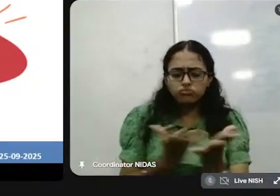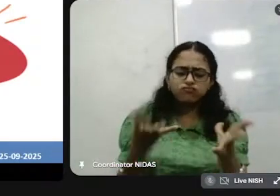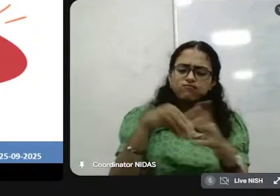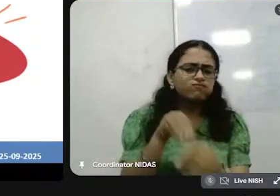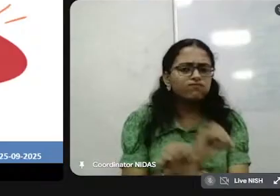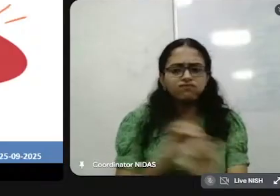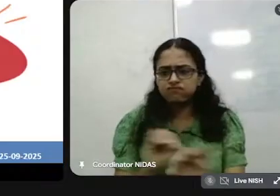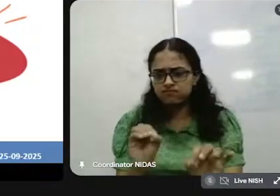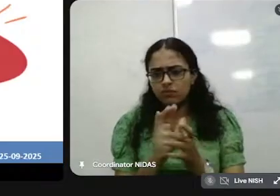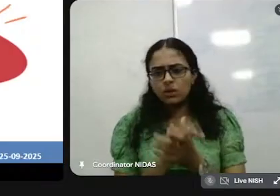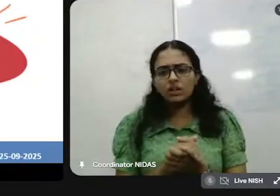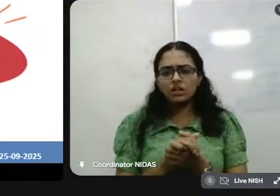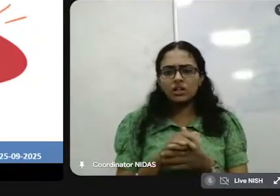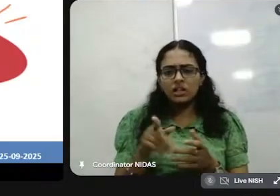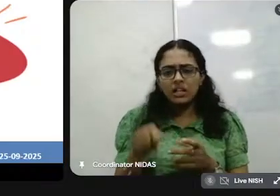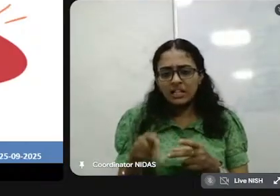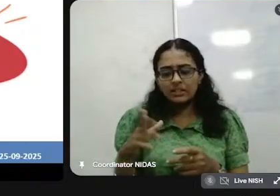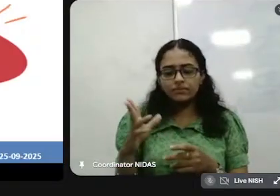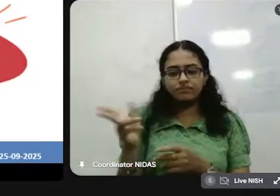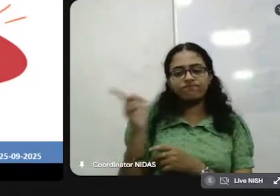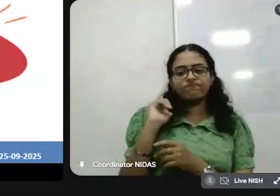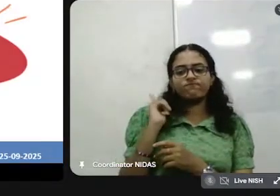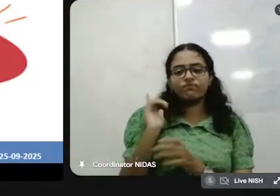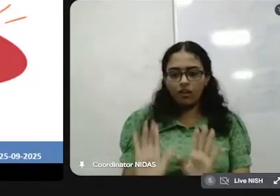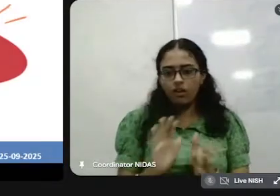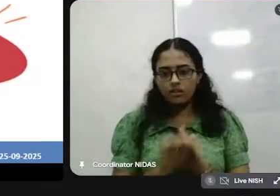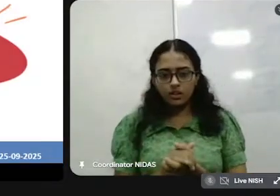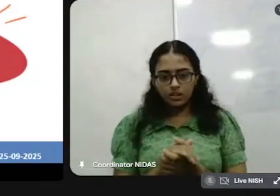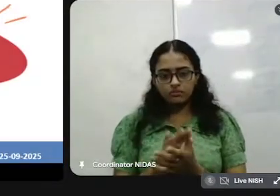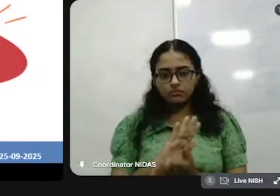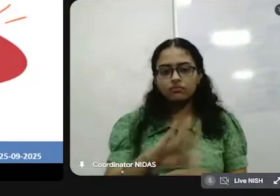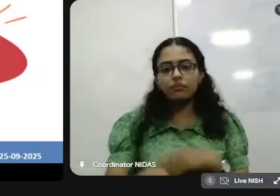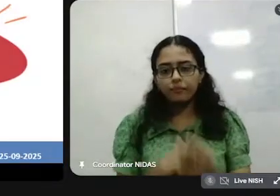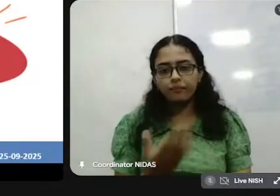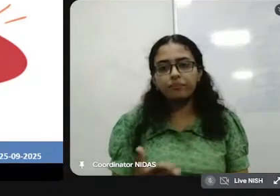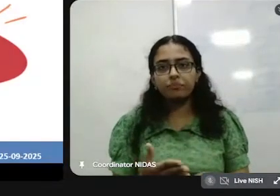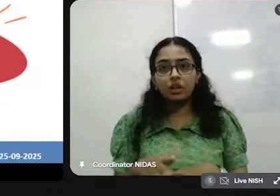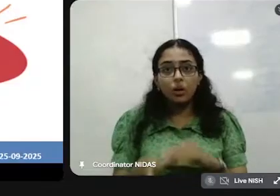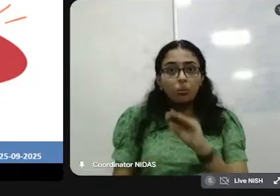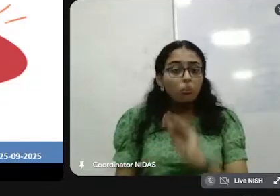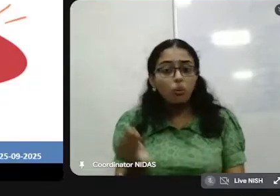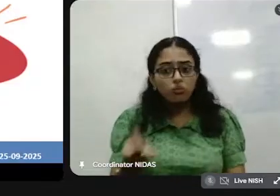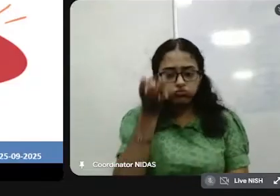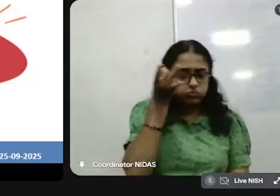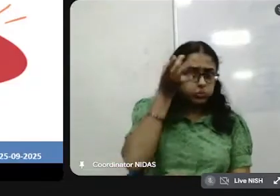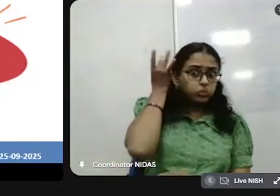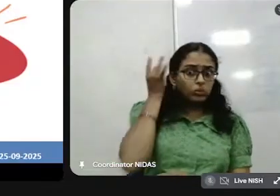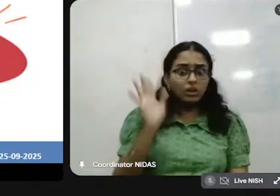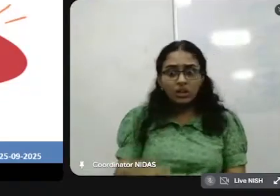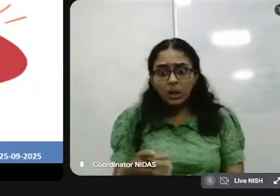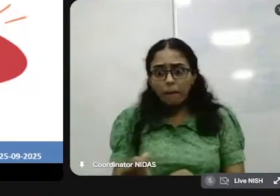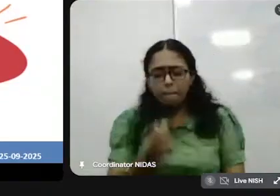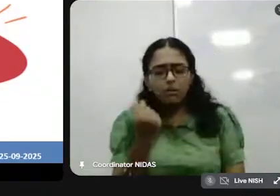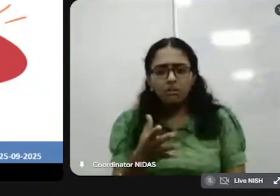കൂടുതലായിട്ട് കേൾക്കുന്നുണ്ട്. അപ്പൊ അതിനാണ് നമ്മൾ നിസ്സംഗത എന്ന് ഉദ്ദേശിക്കുന്നത്. പിന്നെ അതേപോലെ തന്നെ അമിതമായ ദേഷ്യം ഒക്കെ, പെട്ടെന്ന്